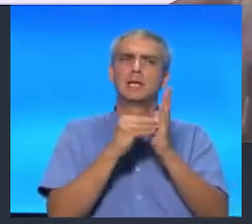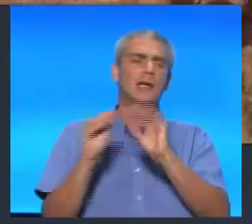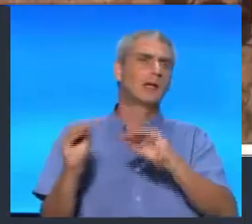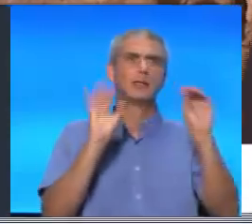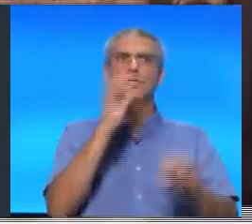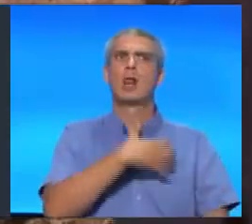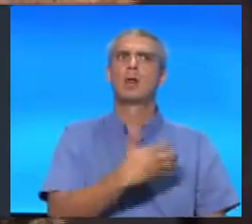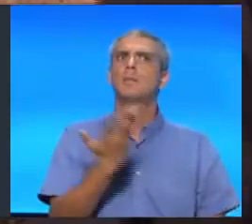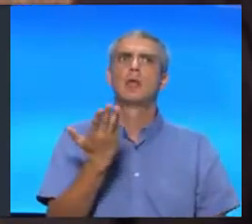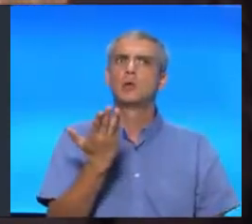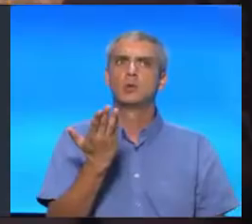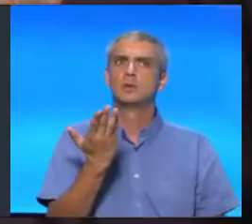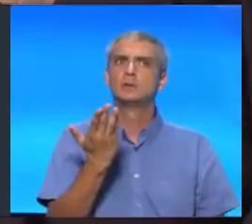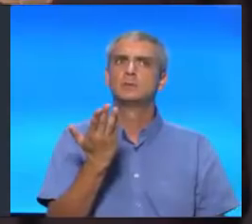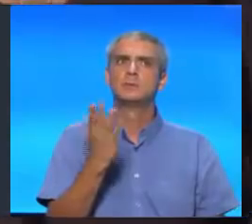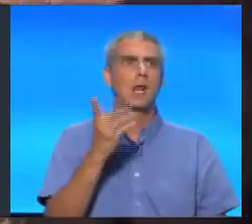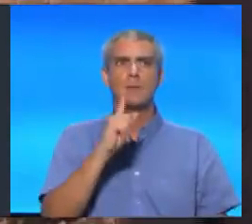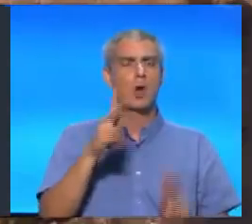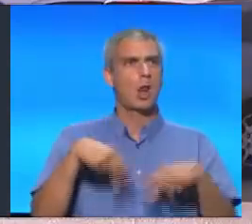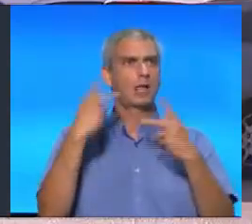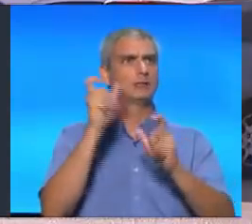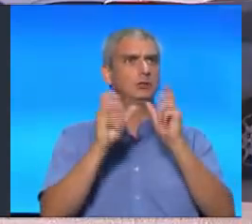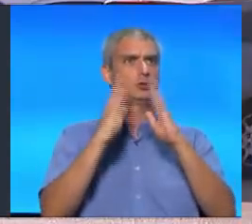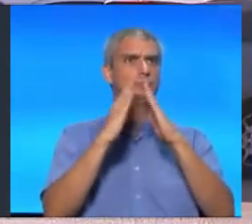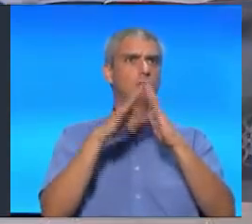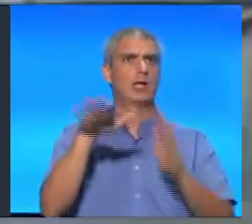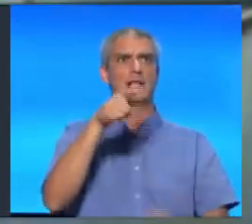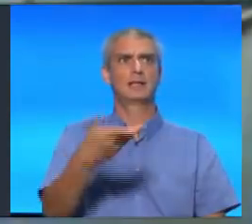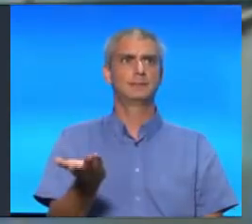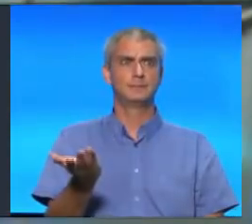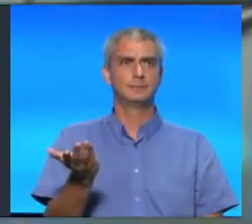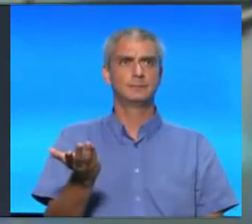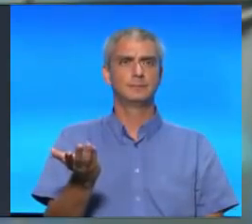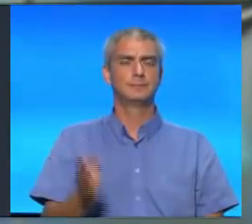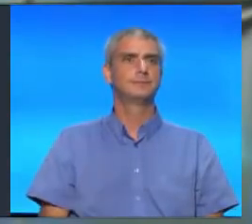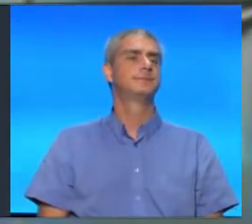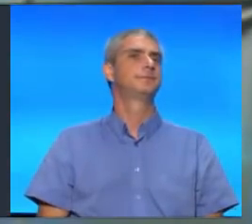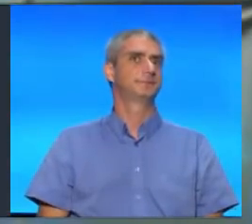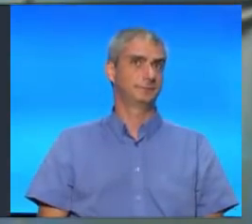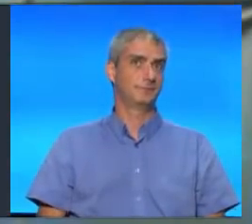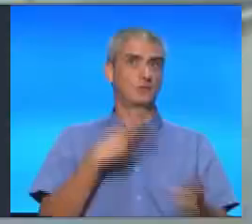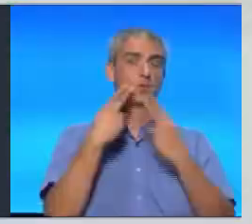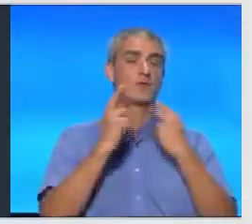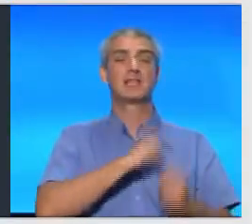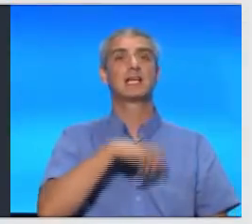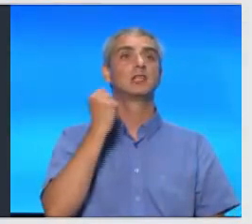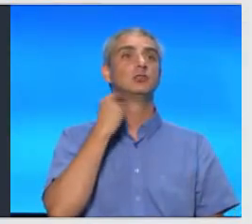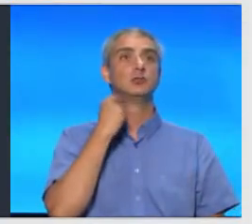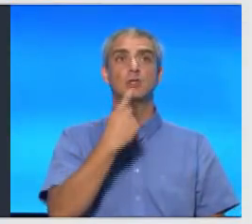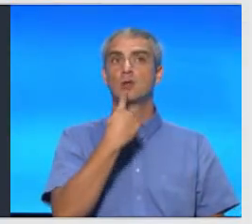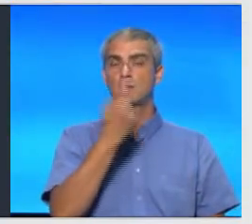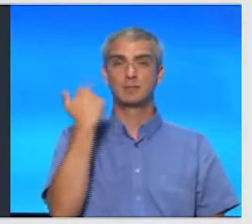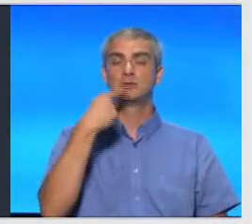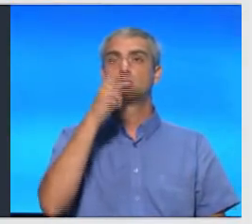לידיים של טייקונים? למה לא להחזיר את זה לידיים של התושבים? והתגובות, עיריית ראשון לציון מוסרת, מאז